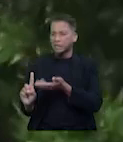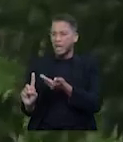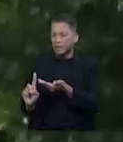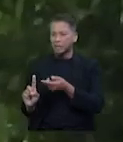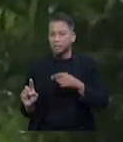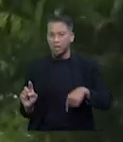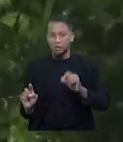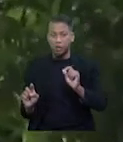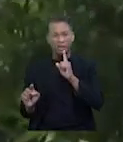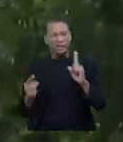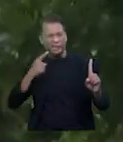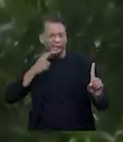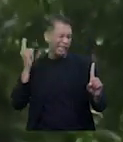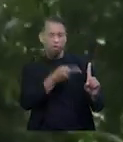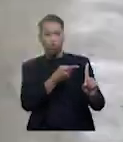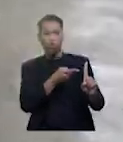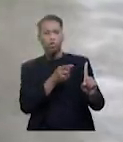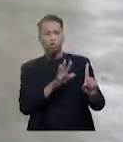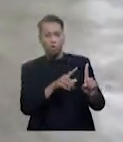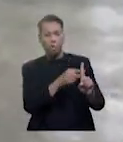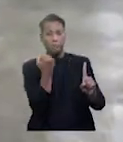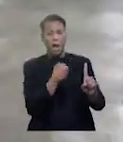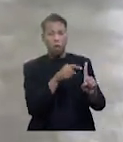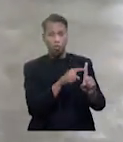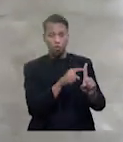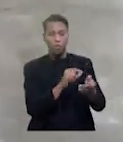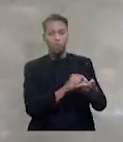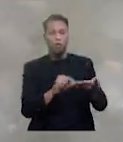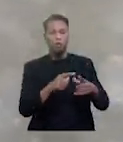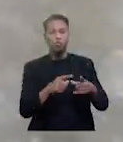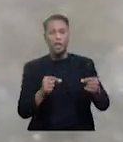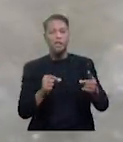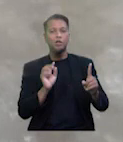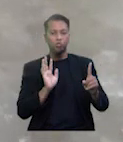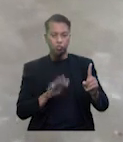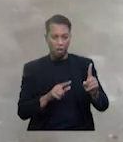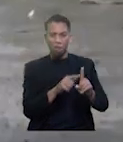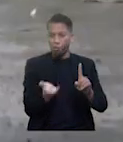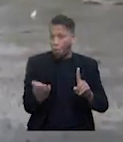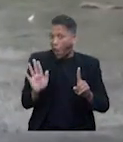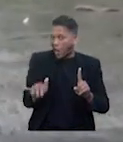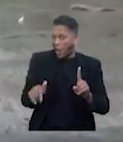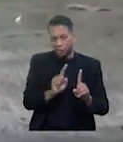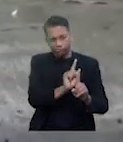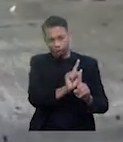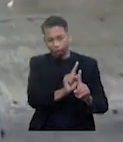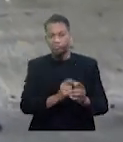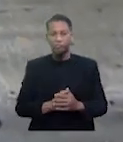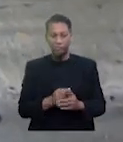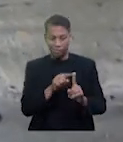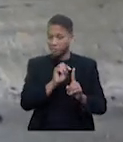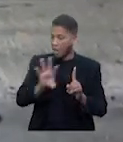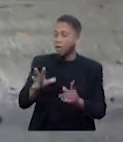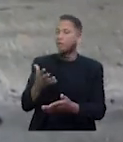kepada pelaku. Sementara pelaku telah menandatangani surat pernyataan dan tidak akan mengulangi lagi perbuatannya, serta meminta maaf kepada keluarga